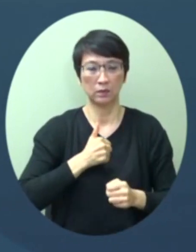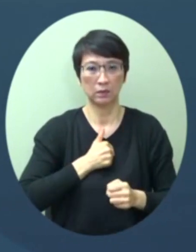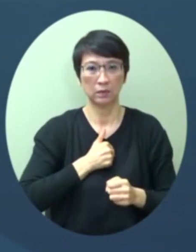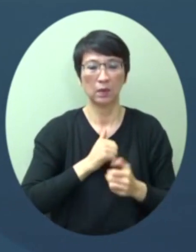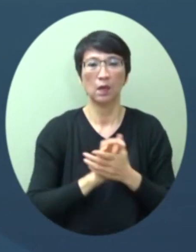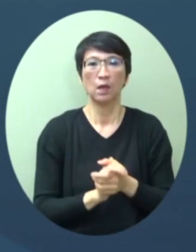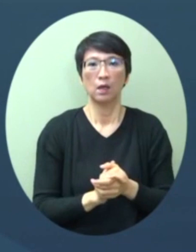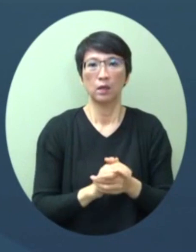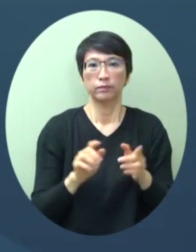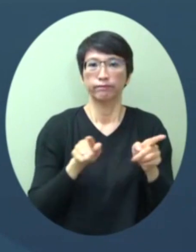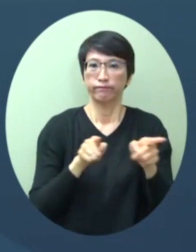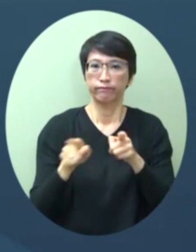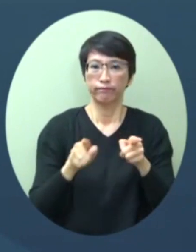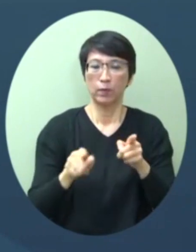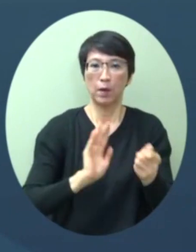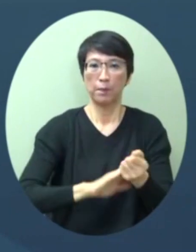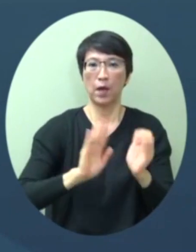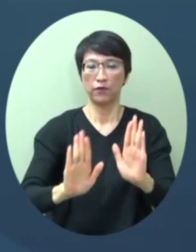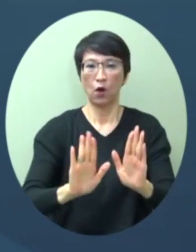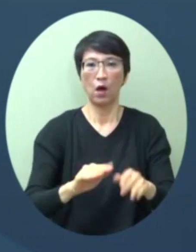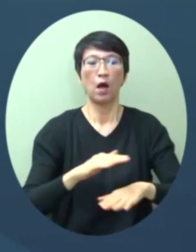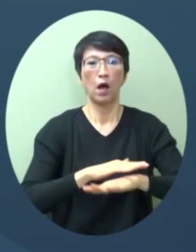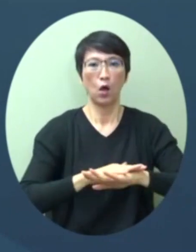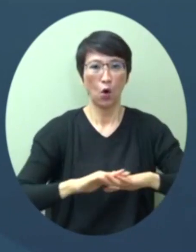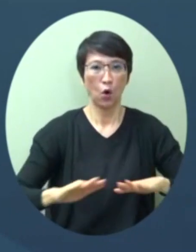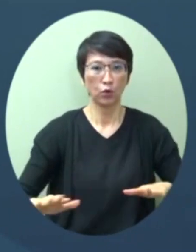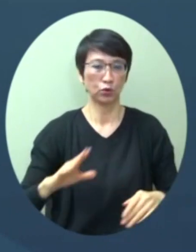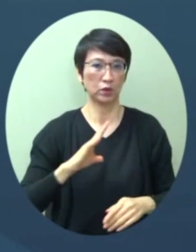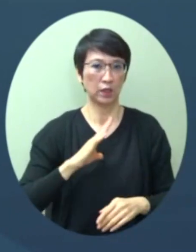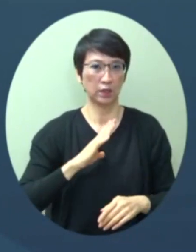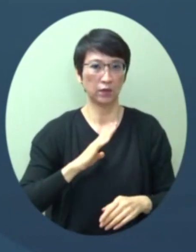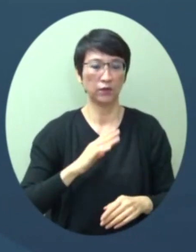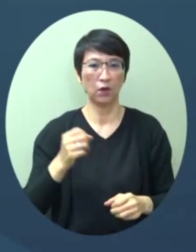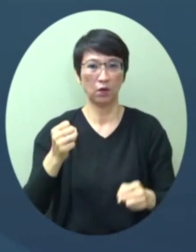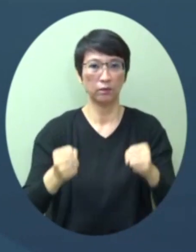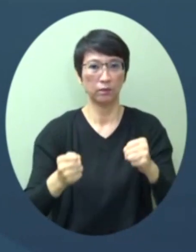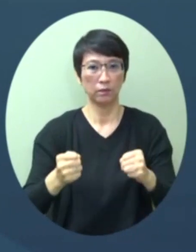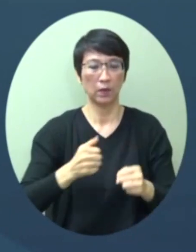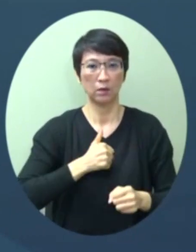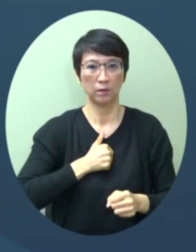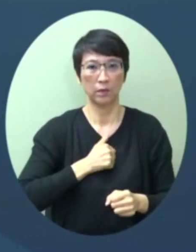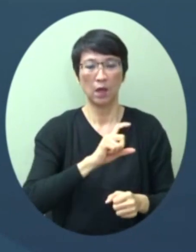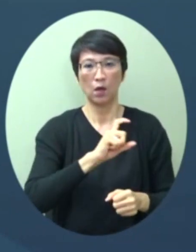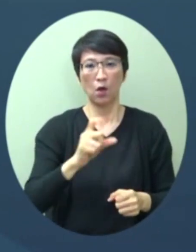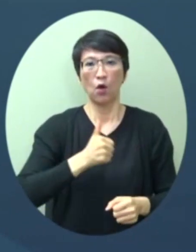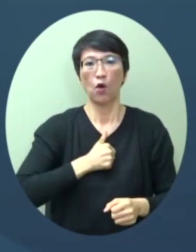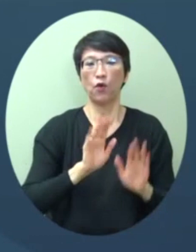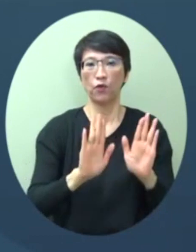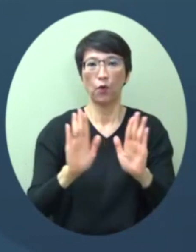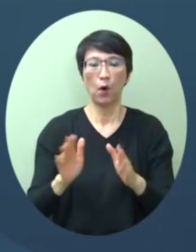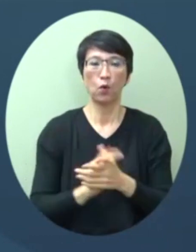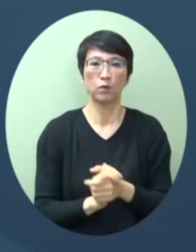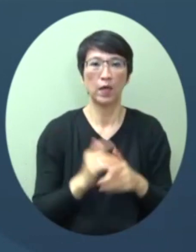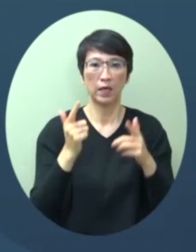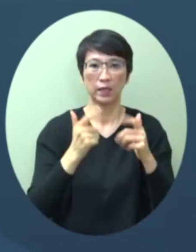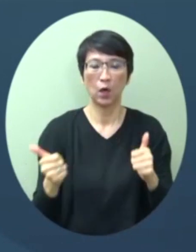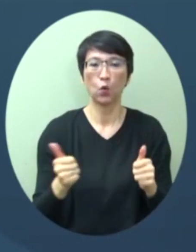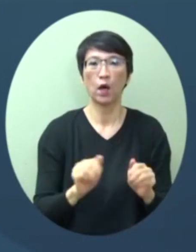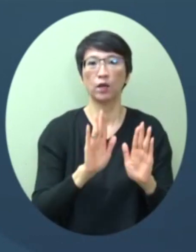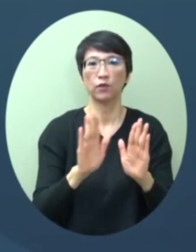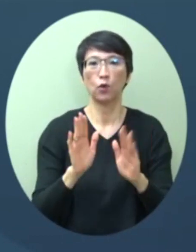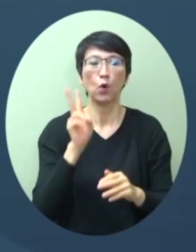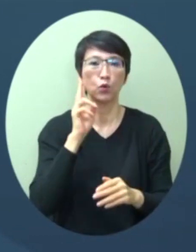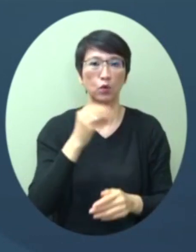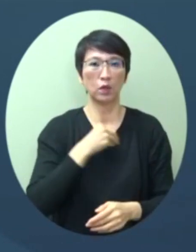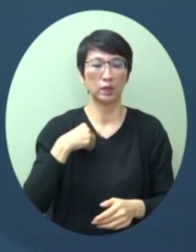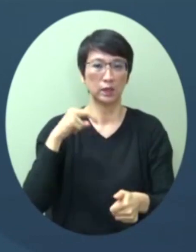疫的指引等到司机是在安全的情况之下提供这个服务相关的配套服务在当医馆